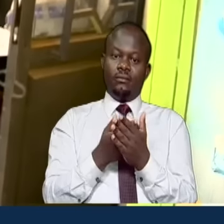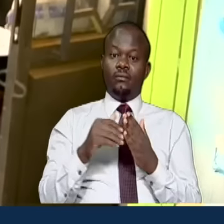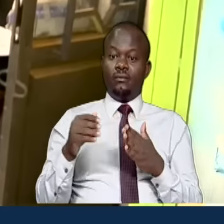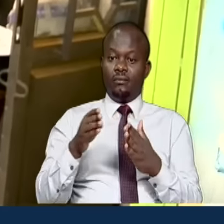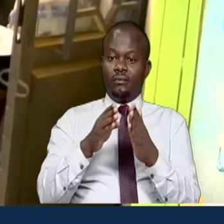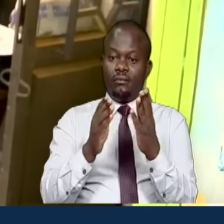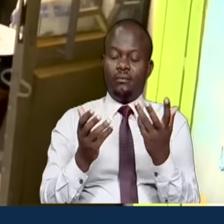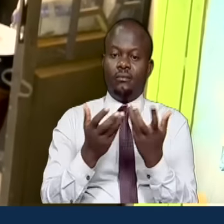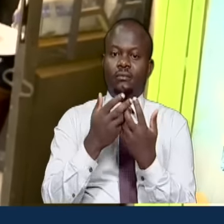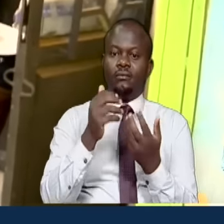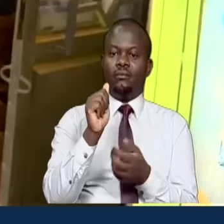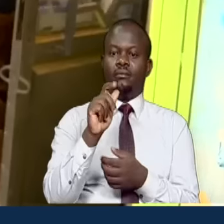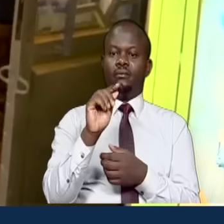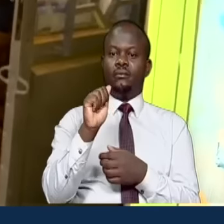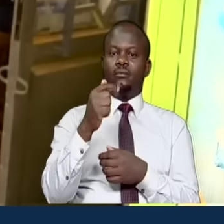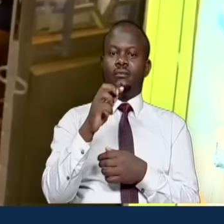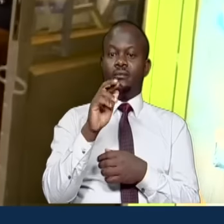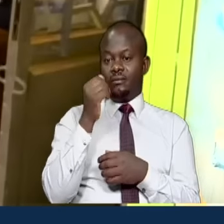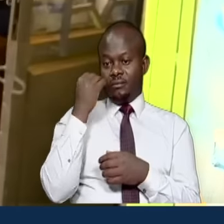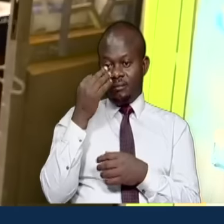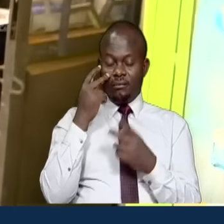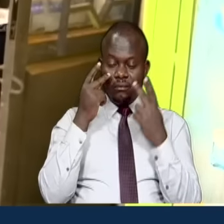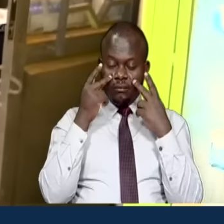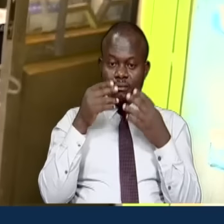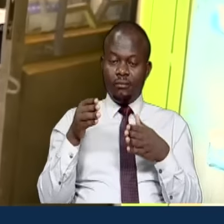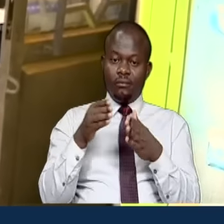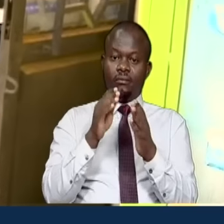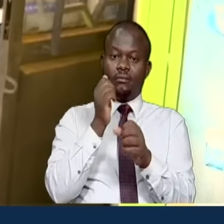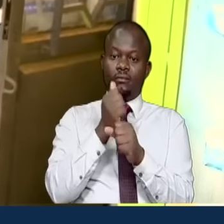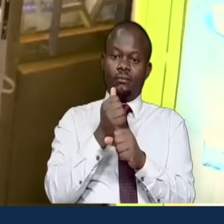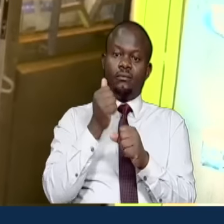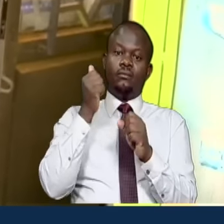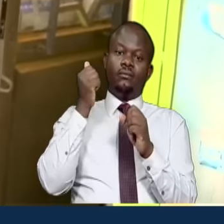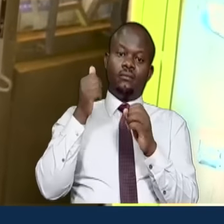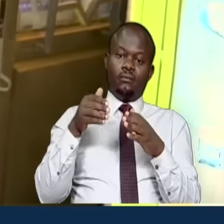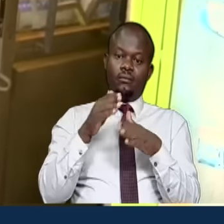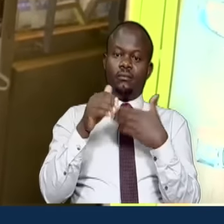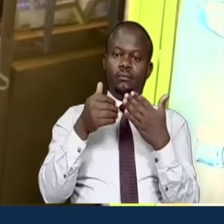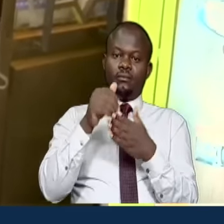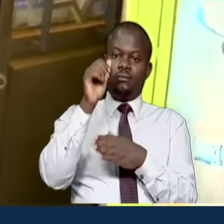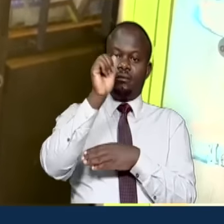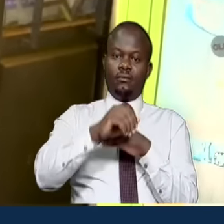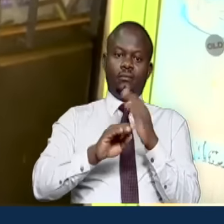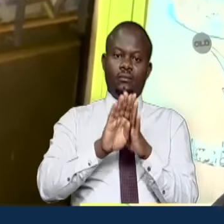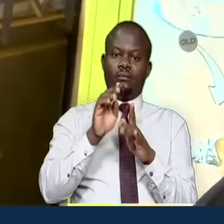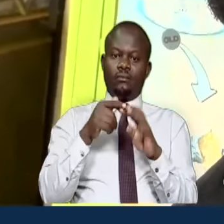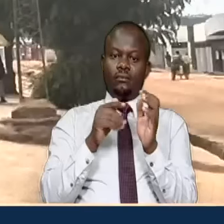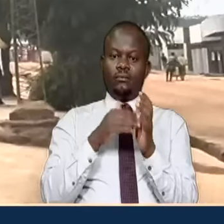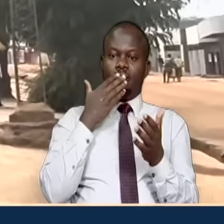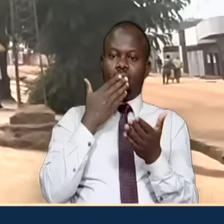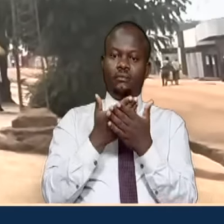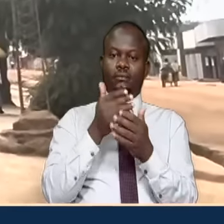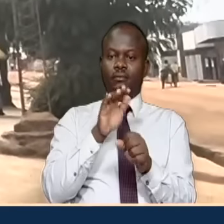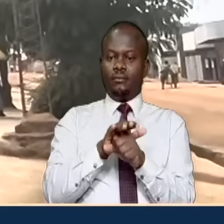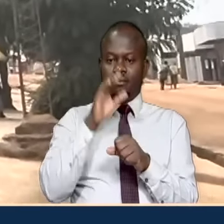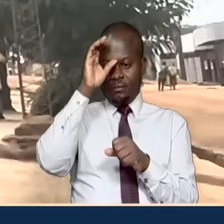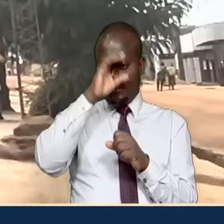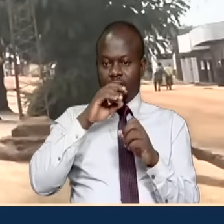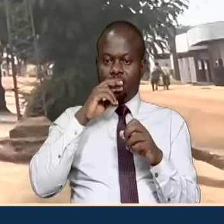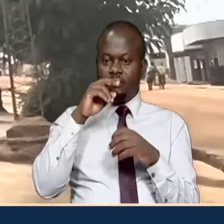duhuza n'Akagera uca hano, turamutse tubonye umuhanda bakadukorera umuhanda twarushaho gutera imbere kandi byaba ari byiza cyane. Mu gushaka